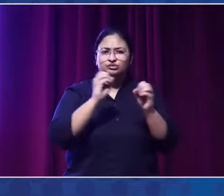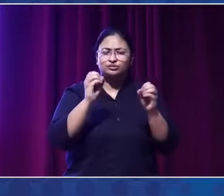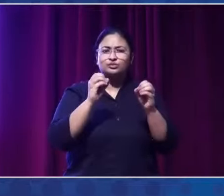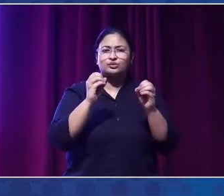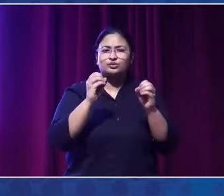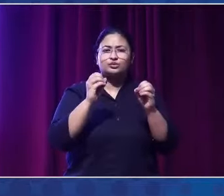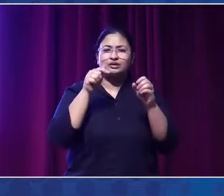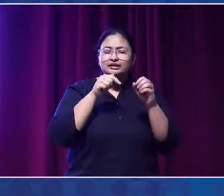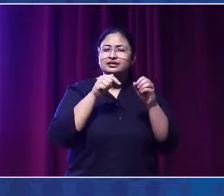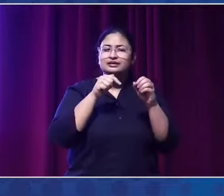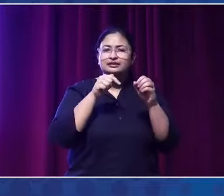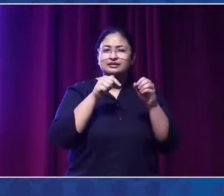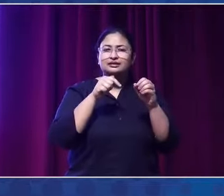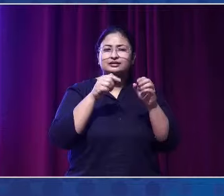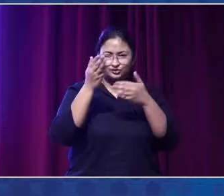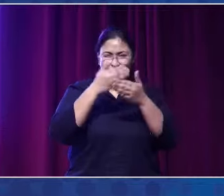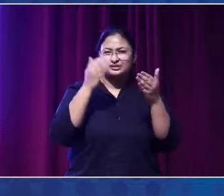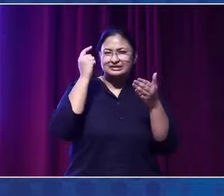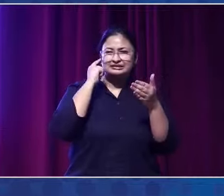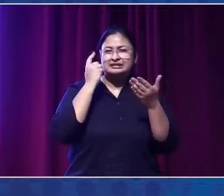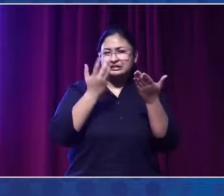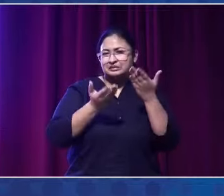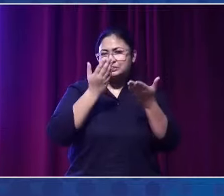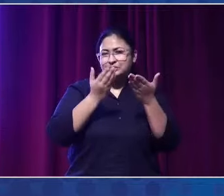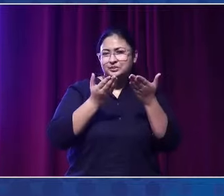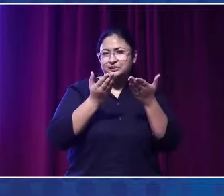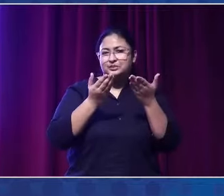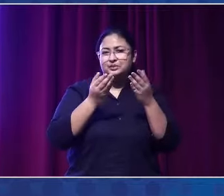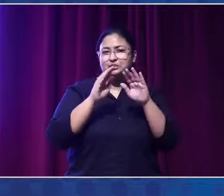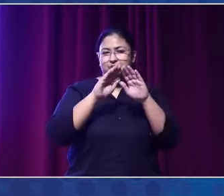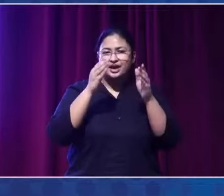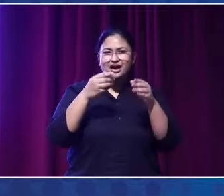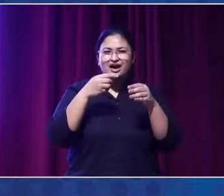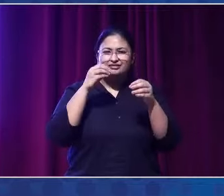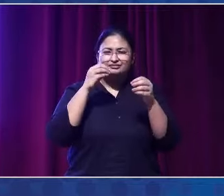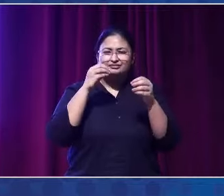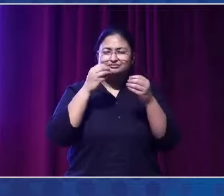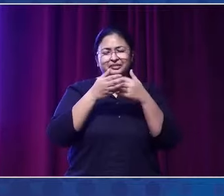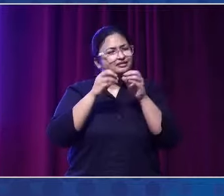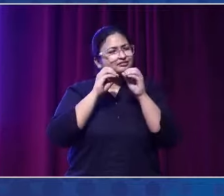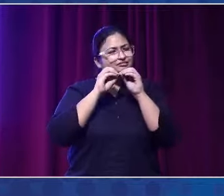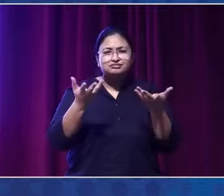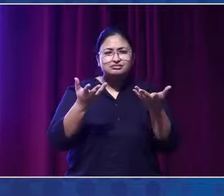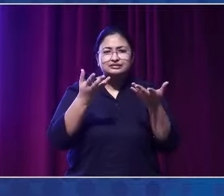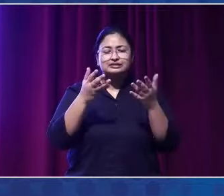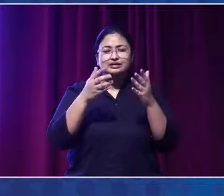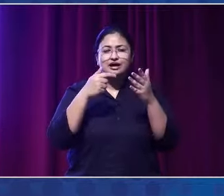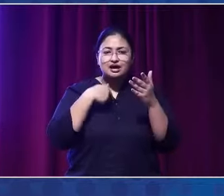एक सुना होगा आप लोगों ने, उसको भी काउंटर कराना पड़ा, हवा चला देते, फिर हम लोग वो